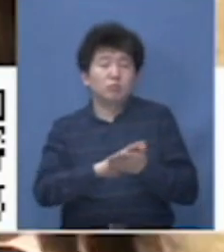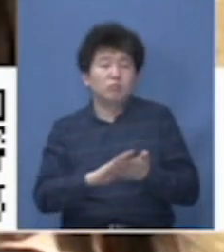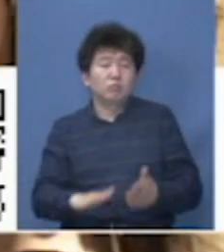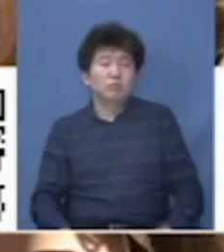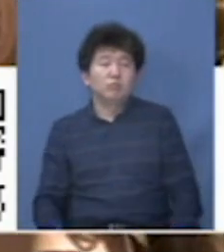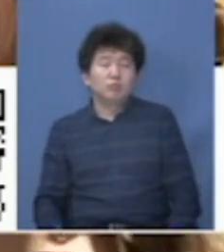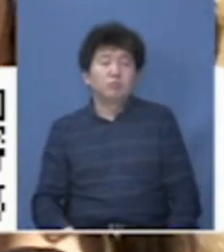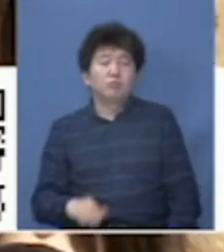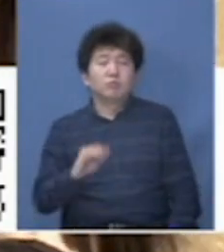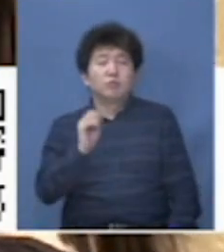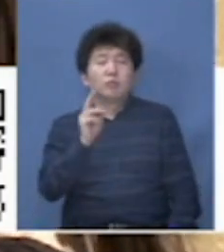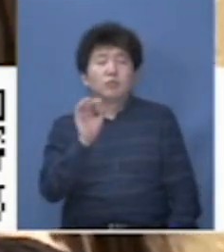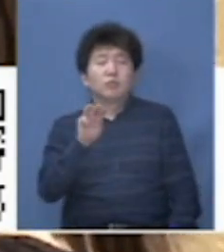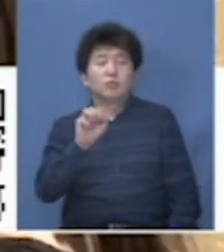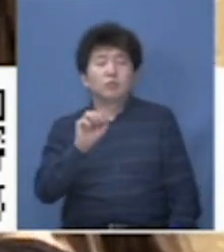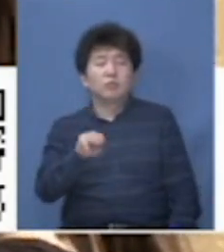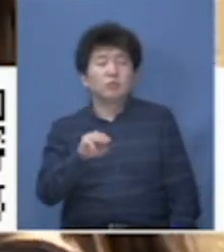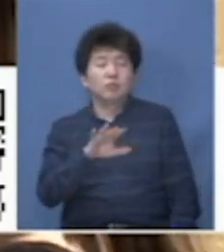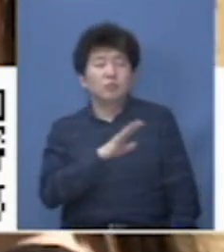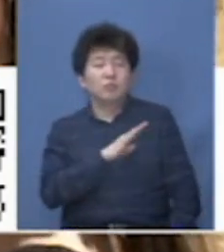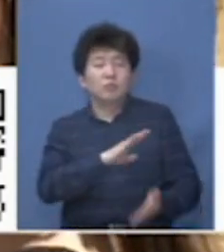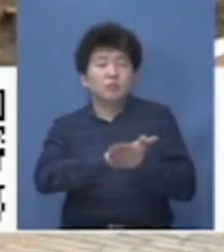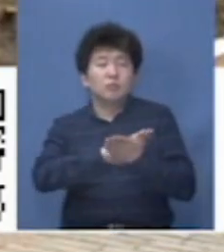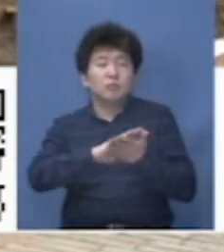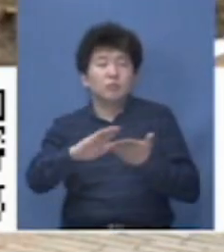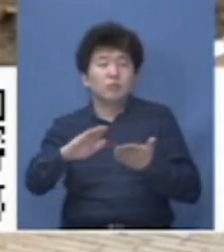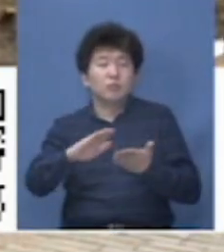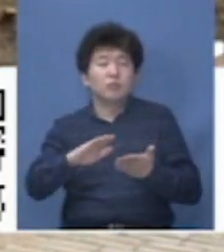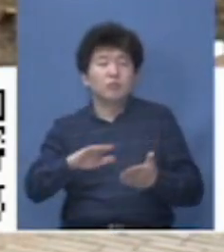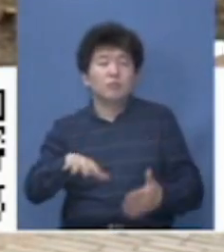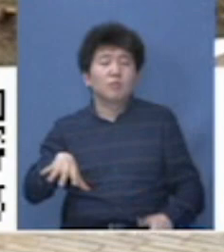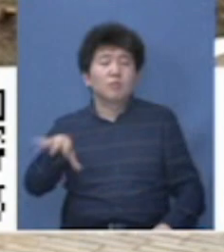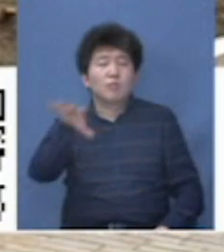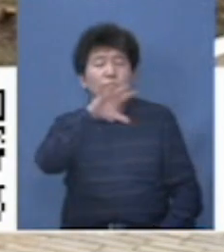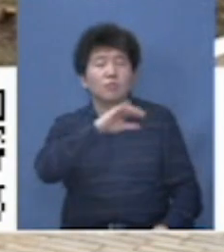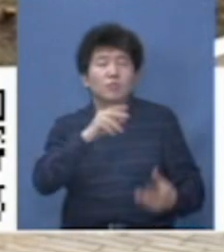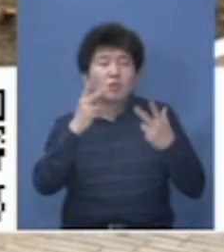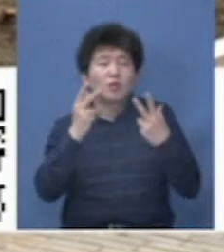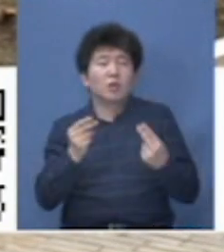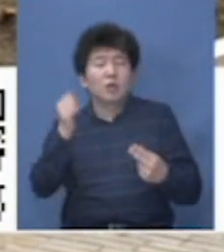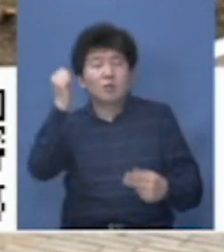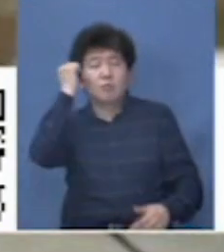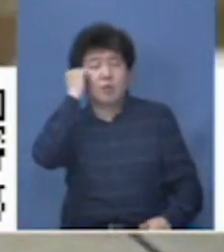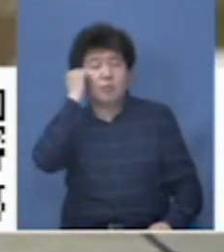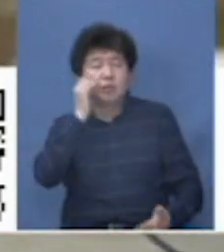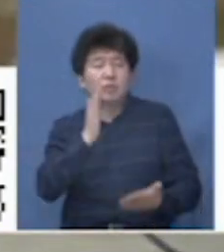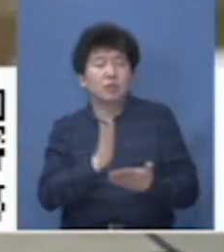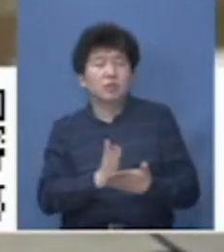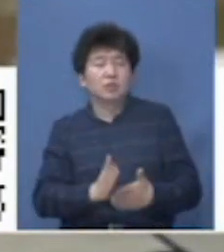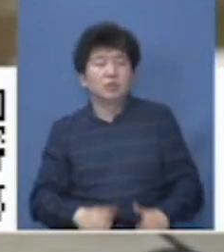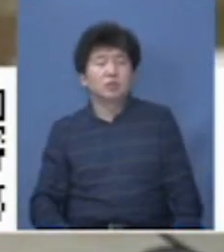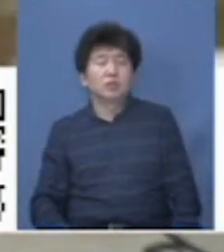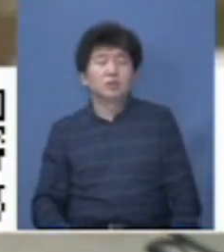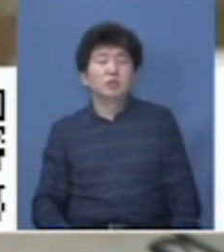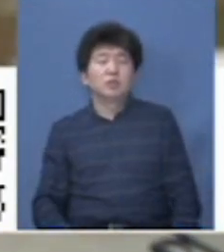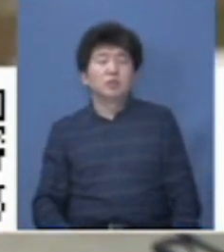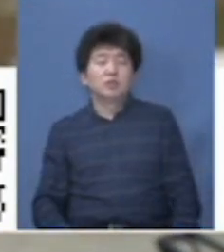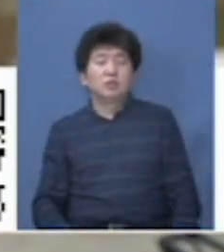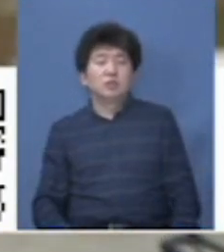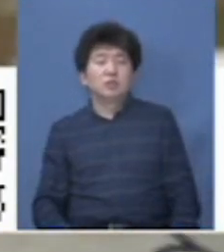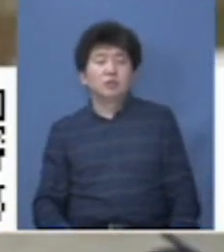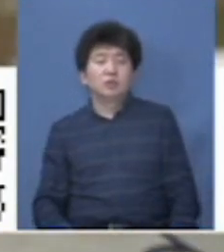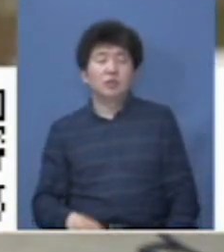акимата поселка Глубокое, были очищены все территории, где находятся мемориалы и обелиски. Вот уже вторую неделю у